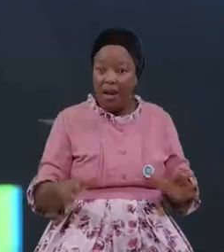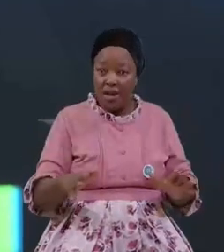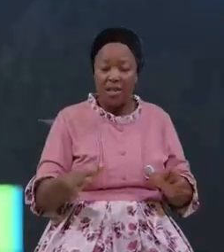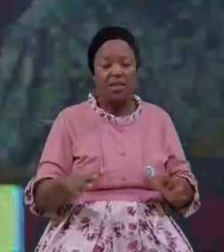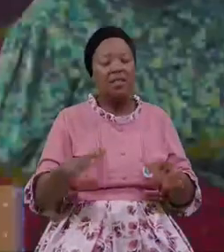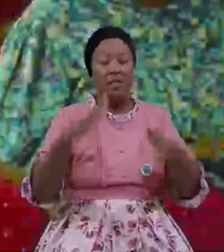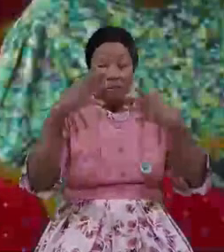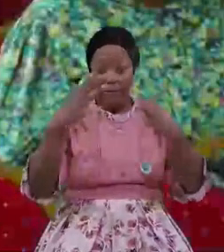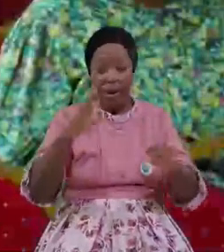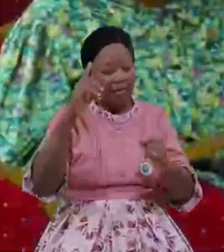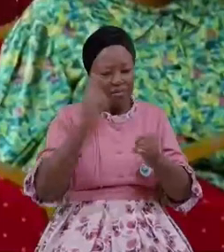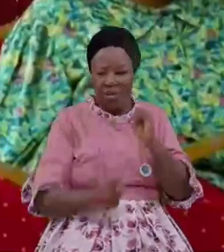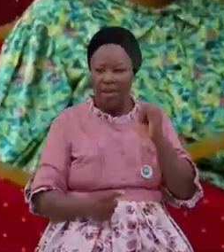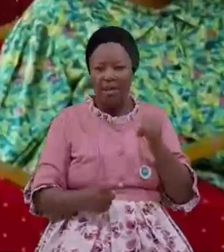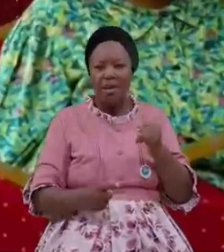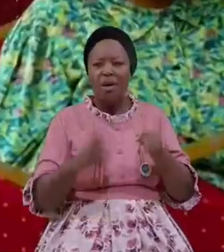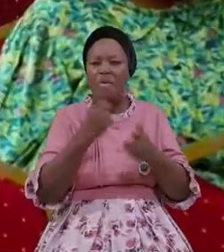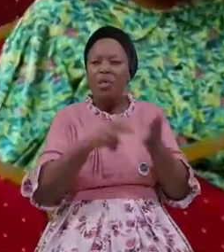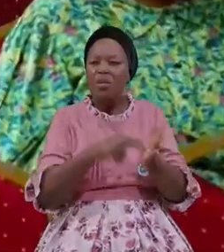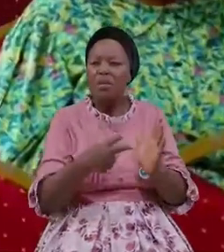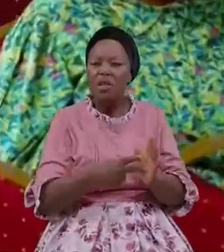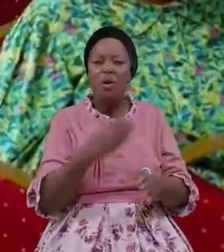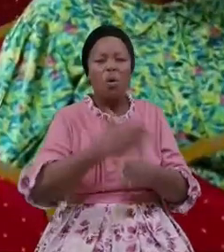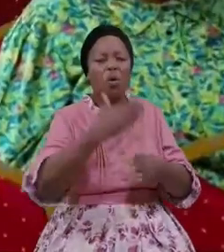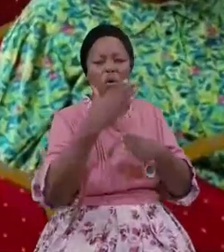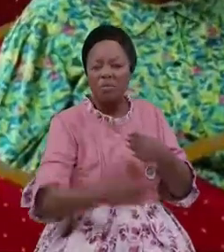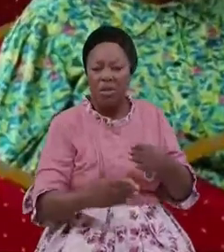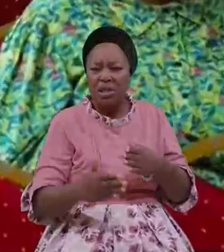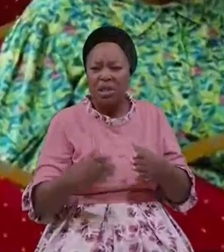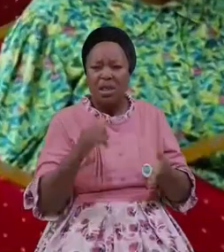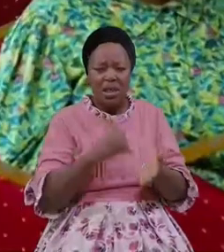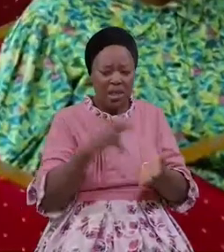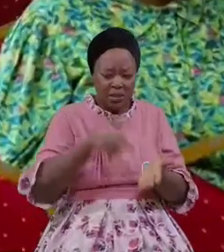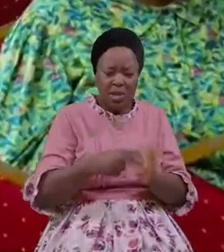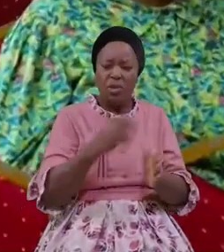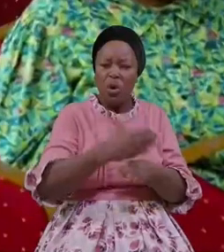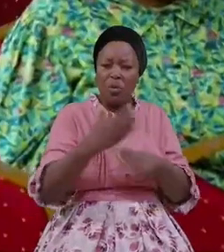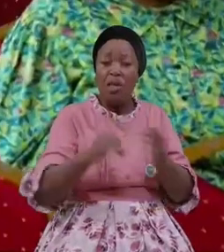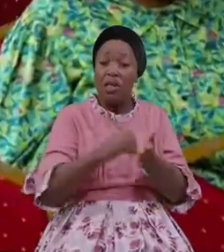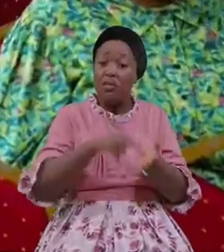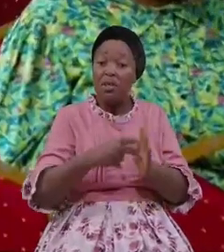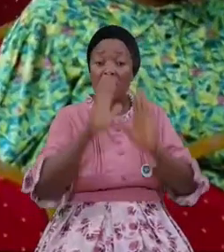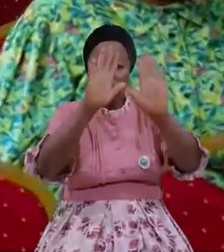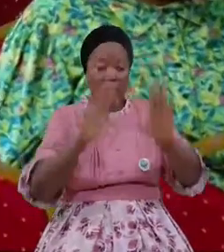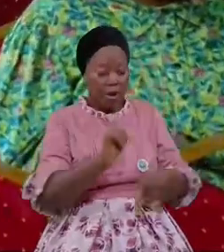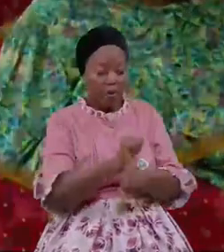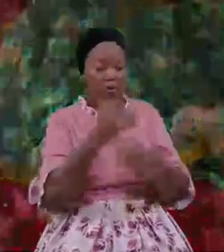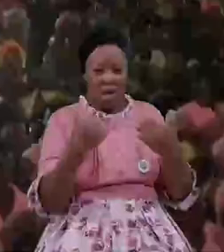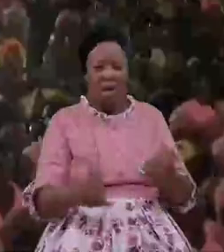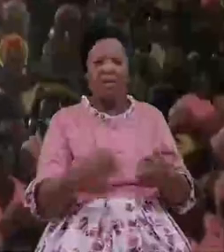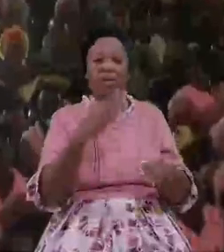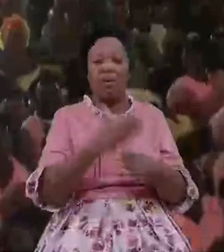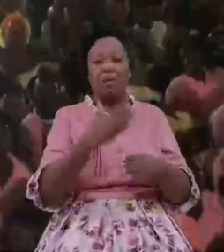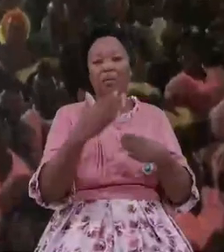finalisé et le tout es accompli qu'est-ce cela veut dire tout est terminé ça veut dire que les miracles les